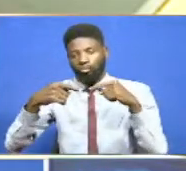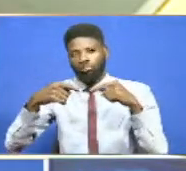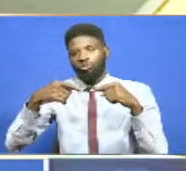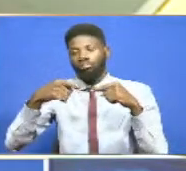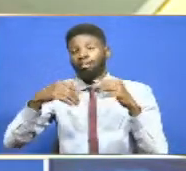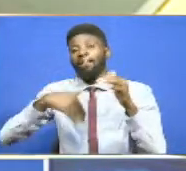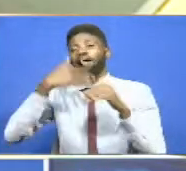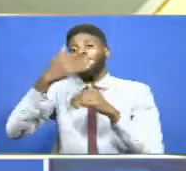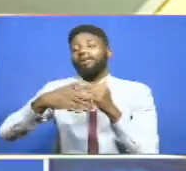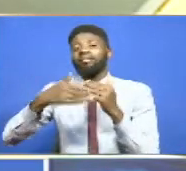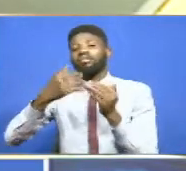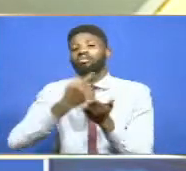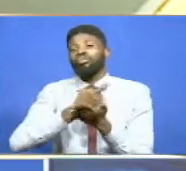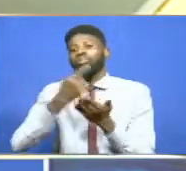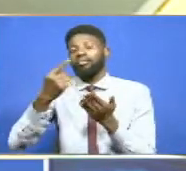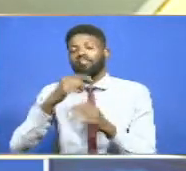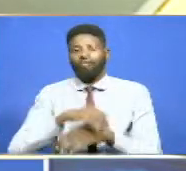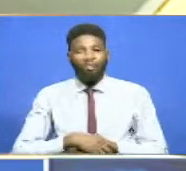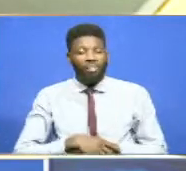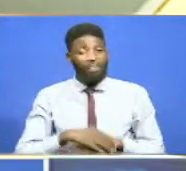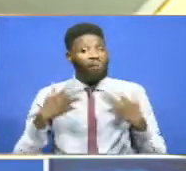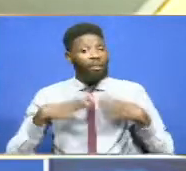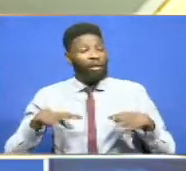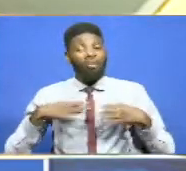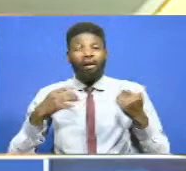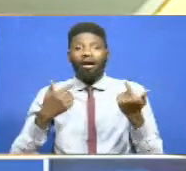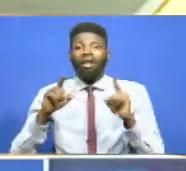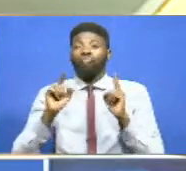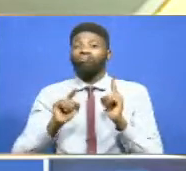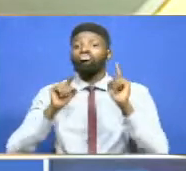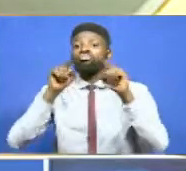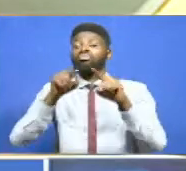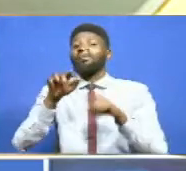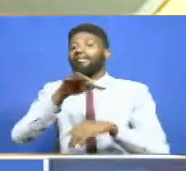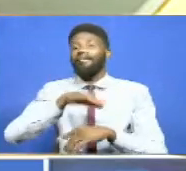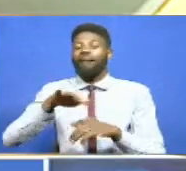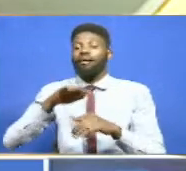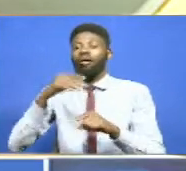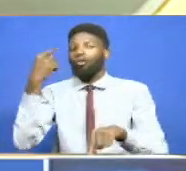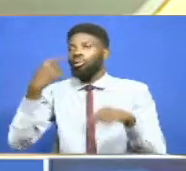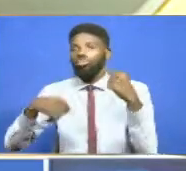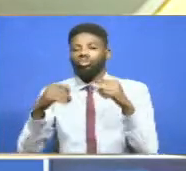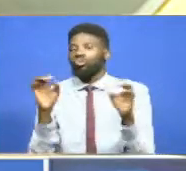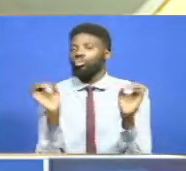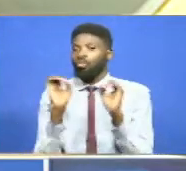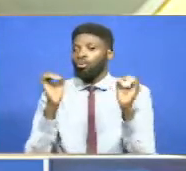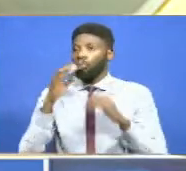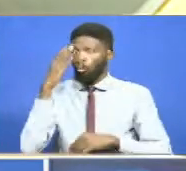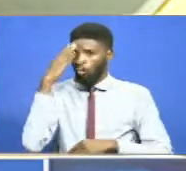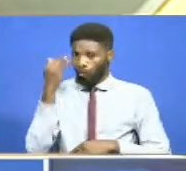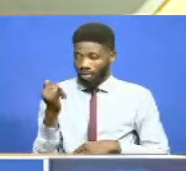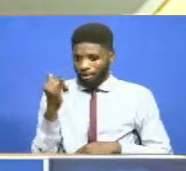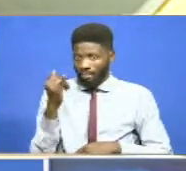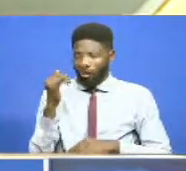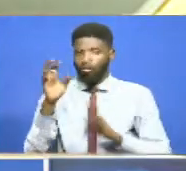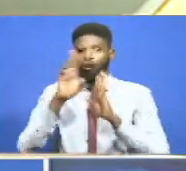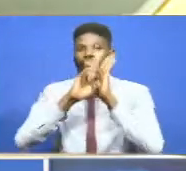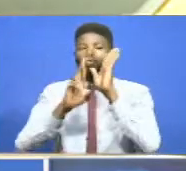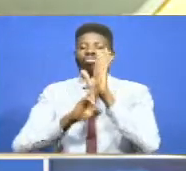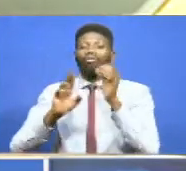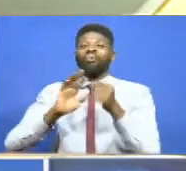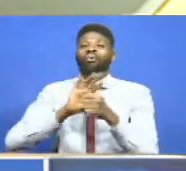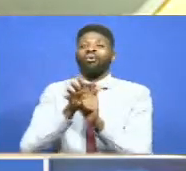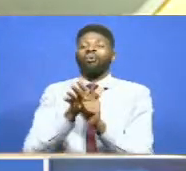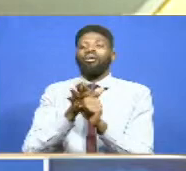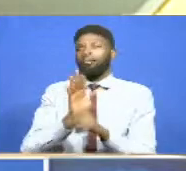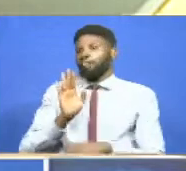lijalo. Aidha, mashabiki hawataruhusiwa kwenye maeneo ya mashindano hayo ya Equator kwa sababu ya maagizo ya kuzuia maambukizi ya virusi